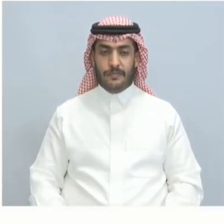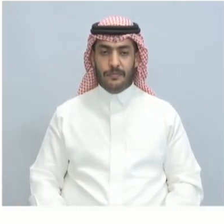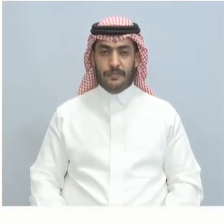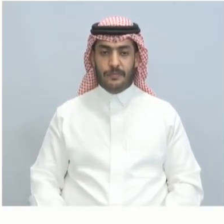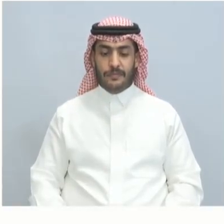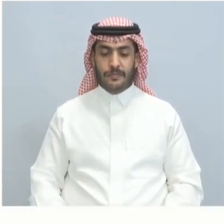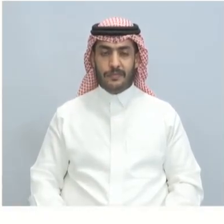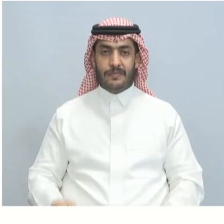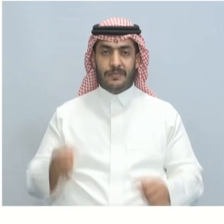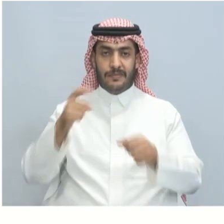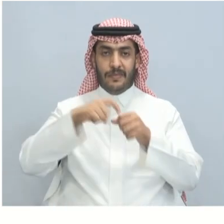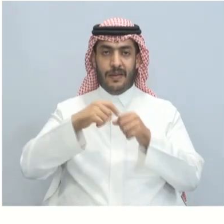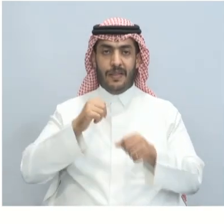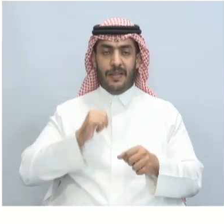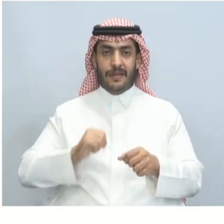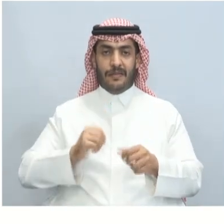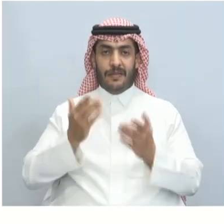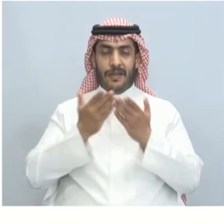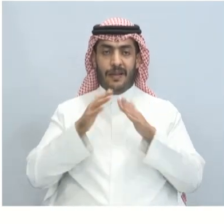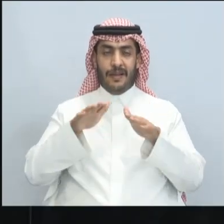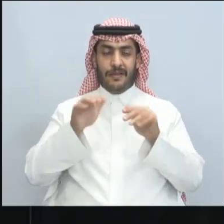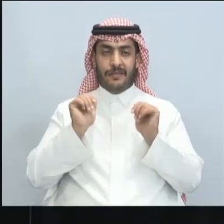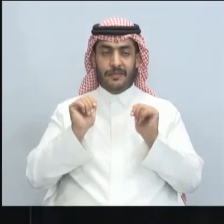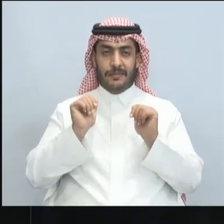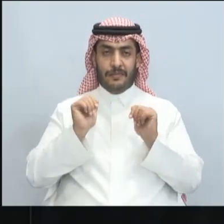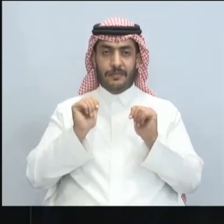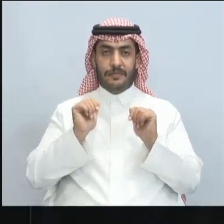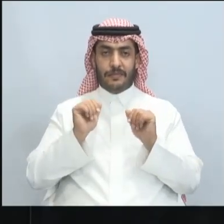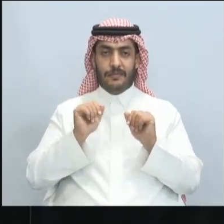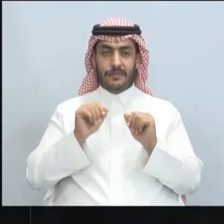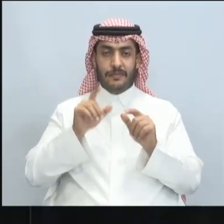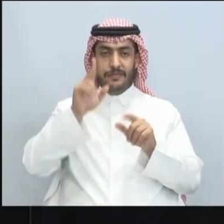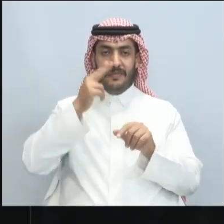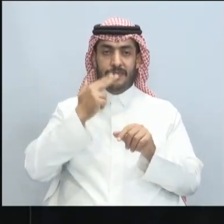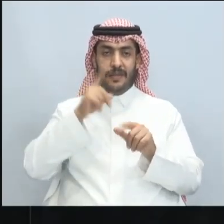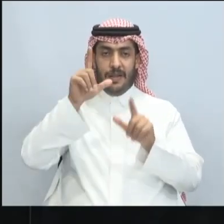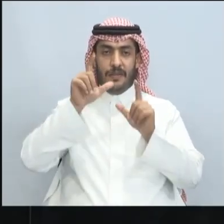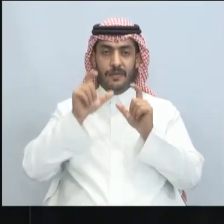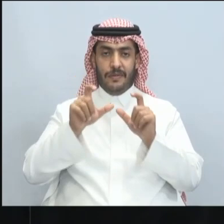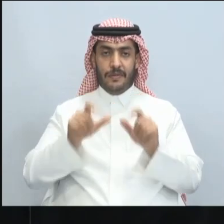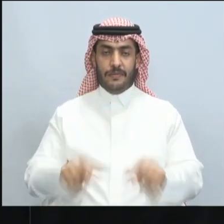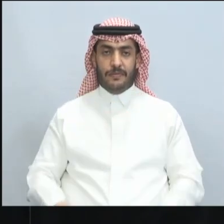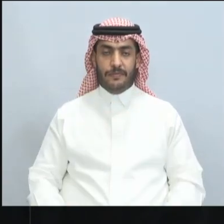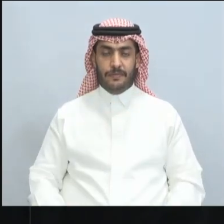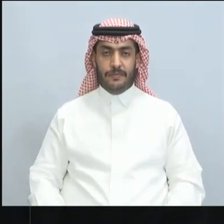شرطه الى هنا يا احبتي نكون قد انهينا درسنا لهذا اليوم دمتم بحفظ الله ورعايته